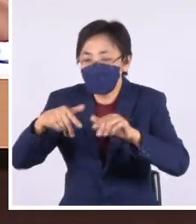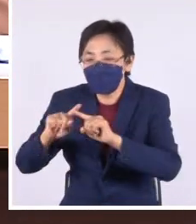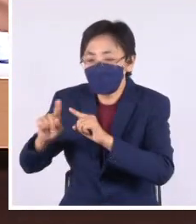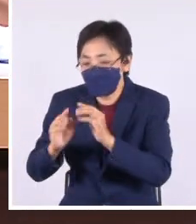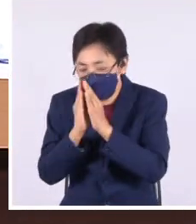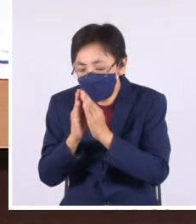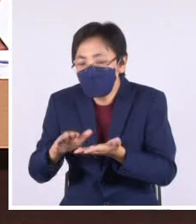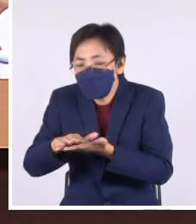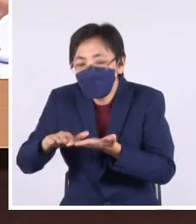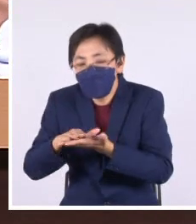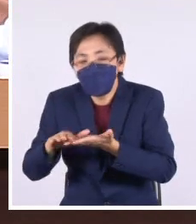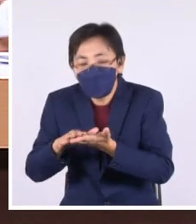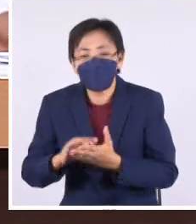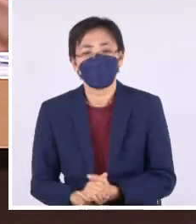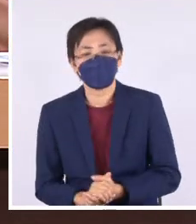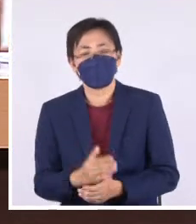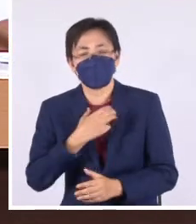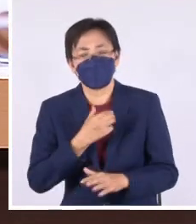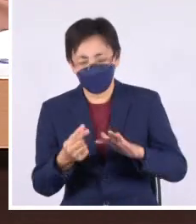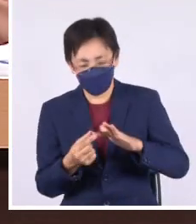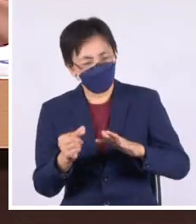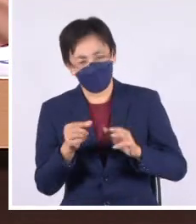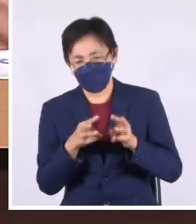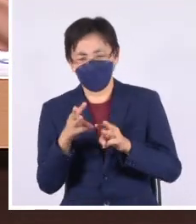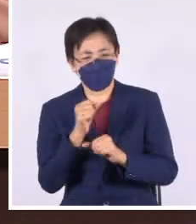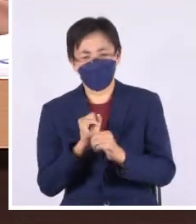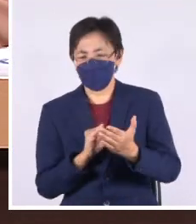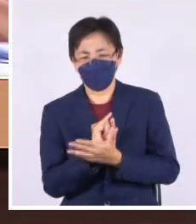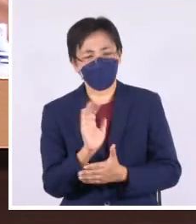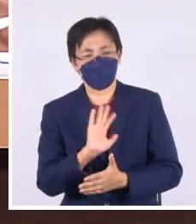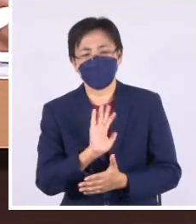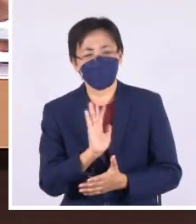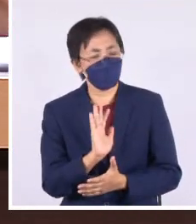างยิ่ง จะไปบูชาหรืออะไรก็ตามแต่วิธีที่ทำมันไม่ถูกเนาะวิธีแบบนี้นะคะ